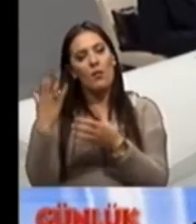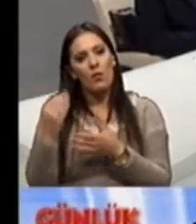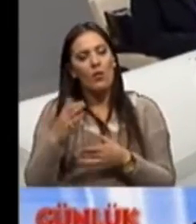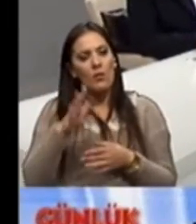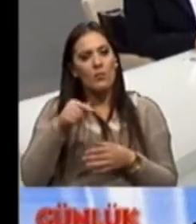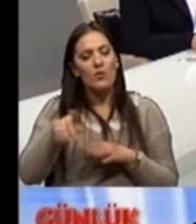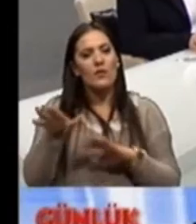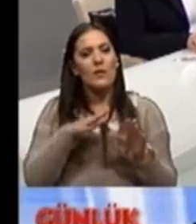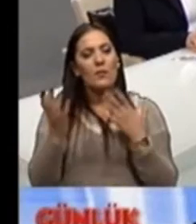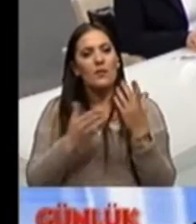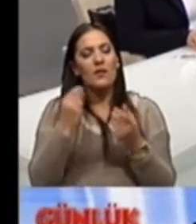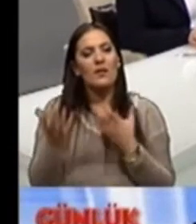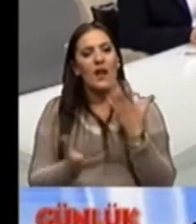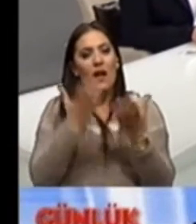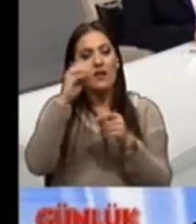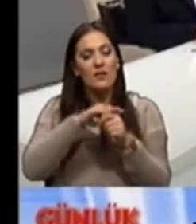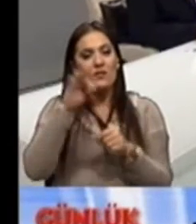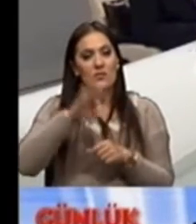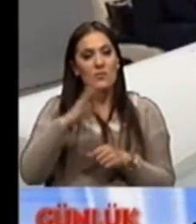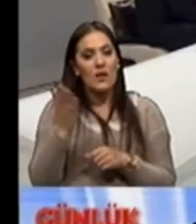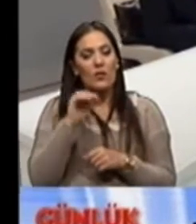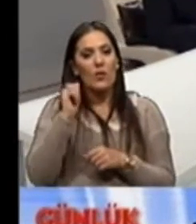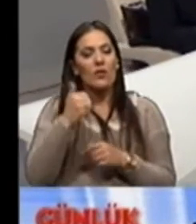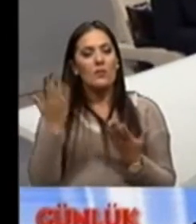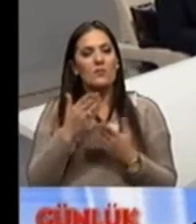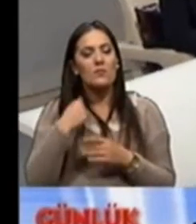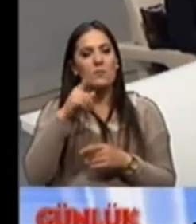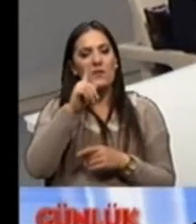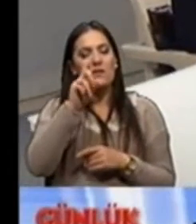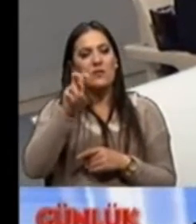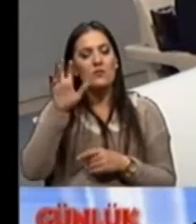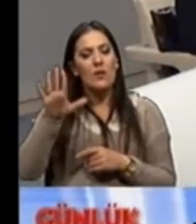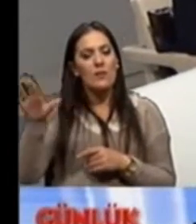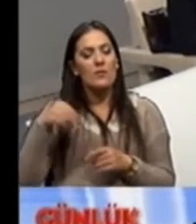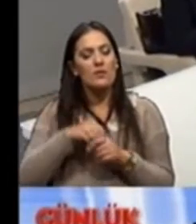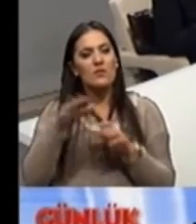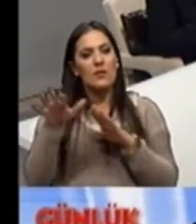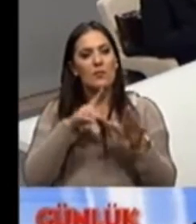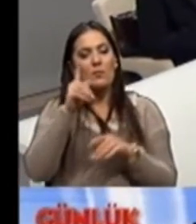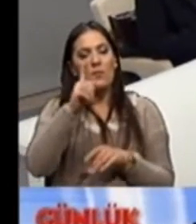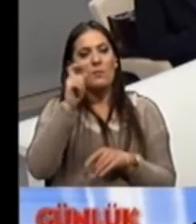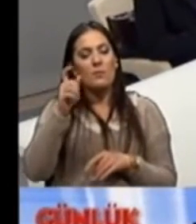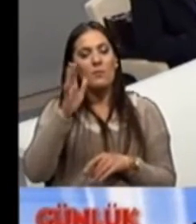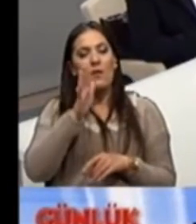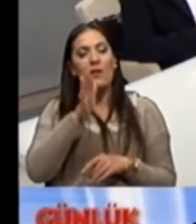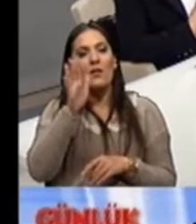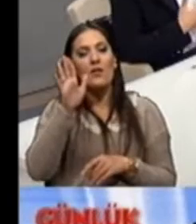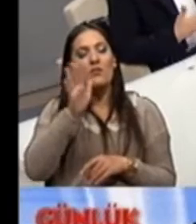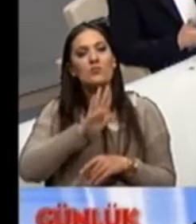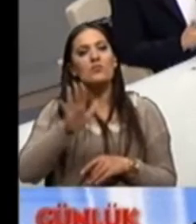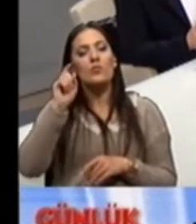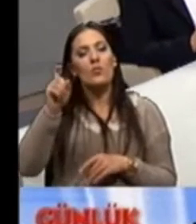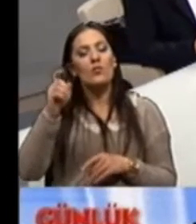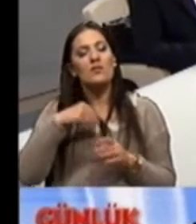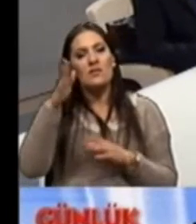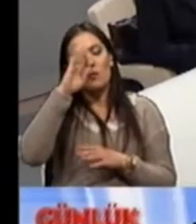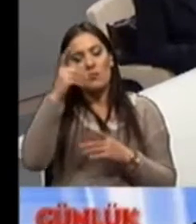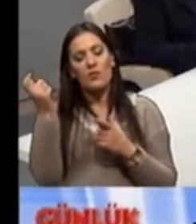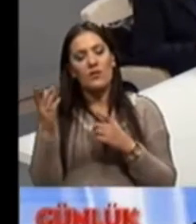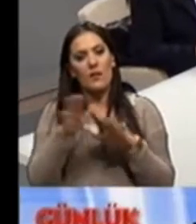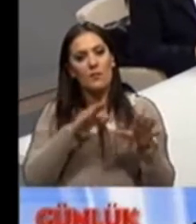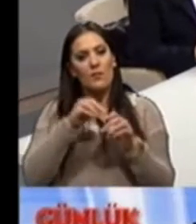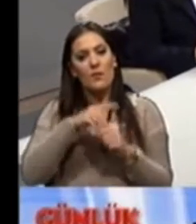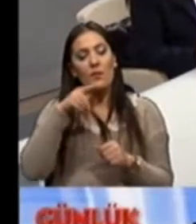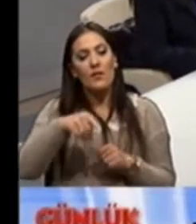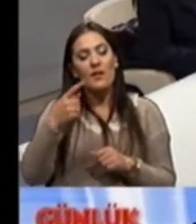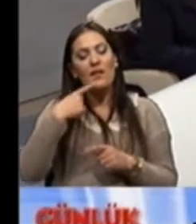kaynaklı yangınlar şu anda en önemli şey. 1855 depreminde, 1509 İstanbul depreminde ya da diğer yıllardaki bütün depremlere